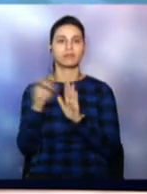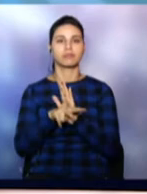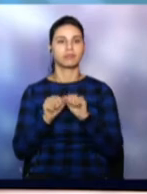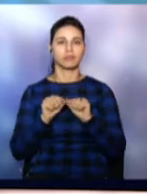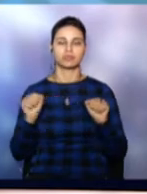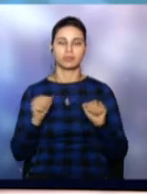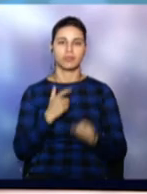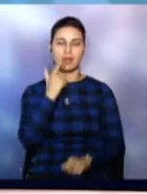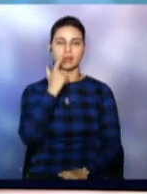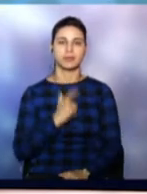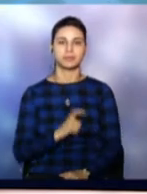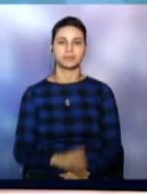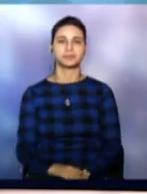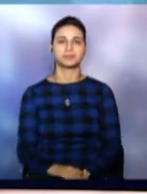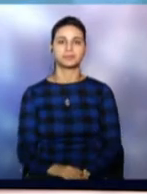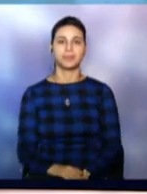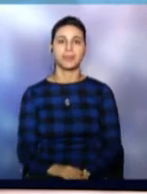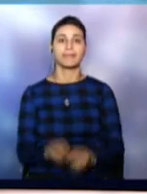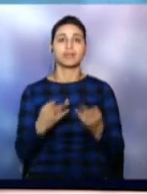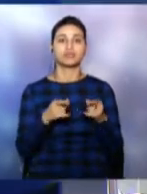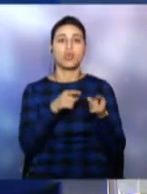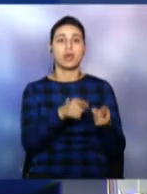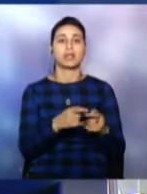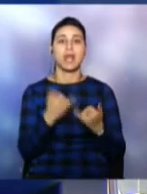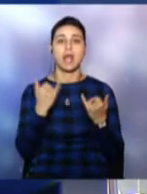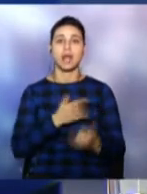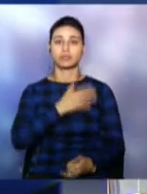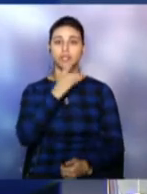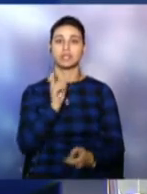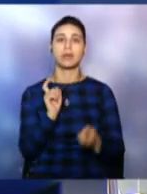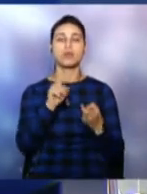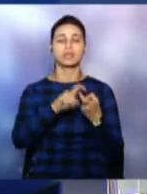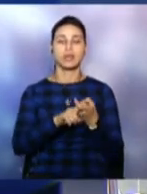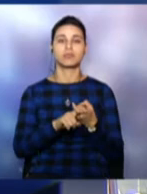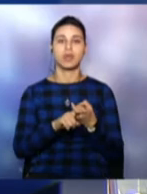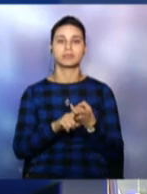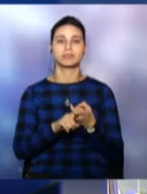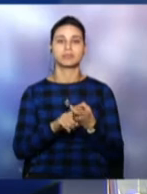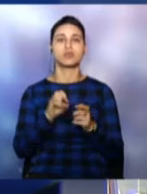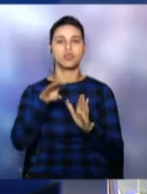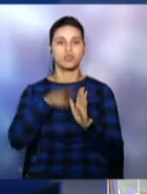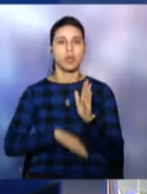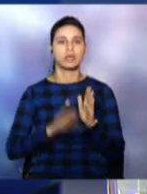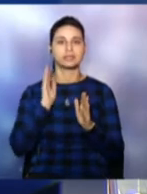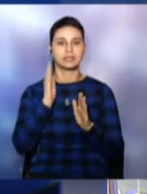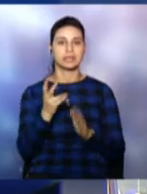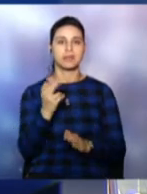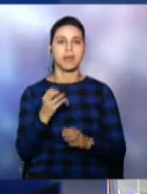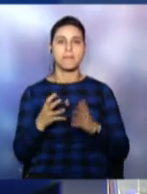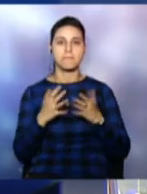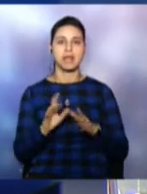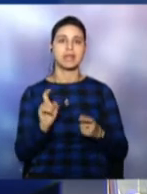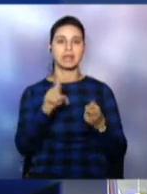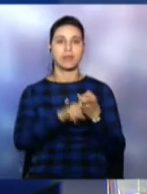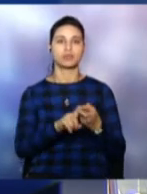გაურბის ადამიანი შოკოლადში გაურბის პრობლემას. და ამჯერად დამოკიდებულების ხარისხი კიდევ უფრო იზრდება, უფრო მეტად დამოკიდებული ხდება.